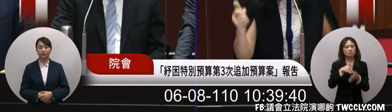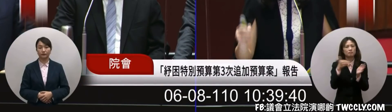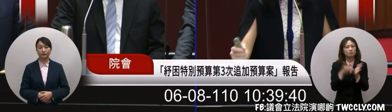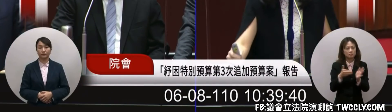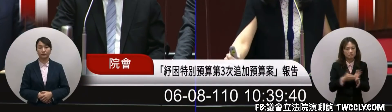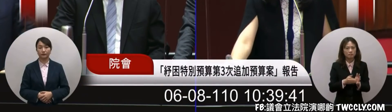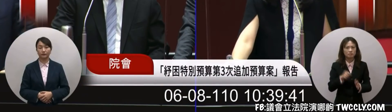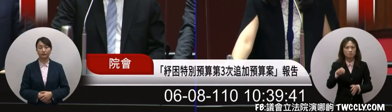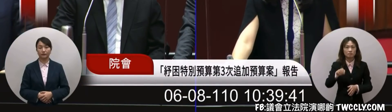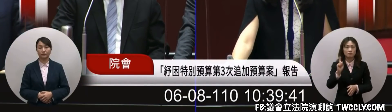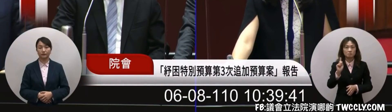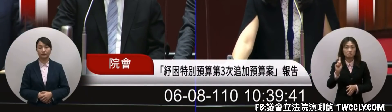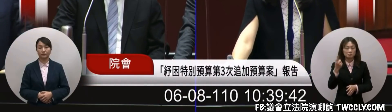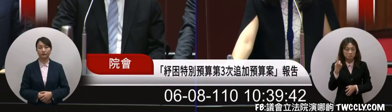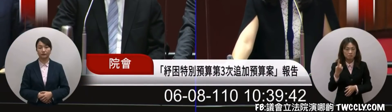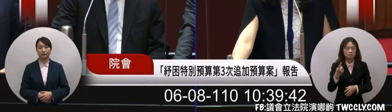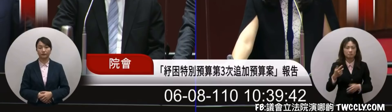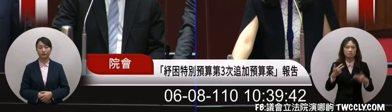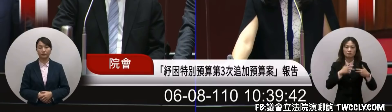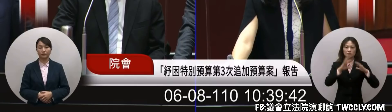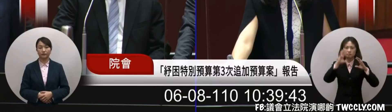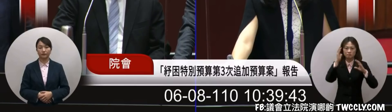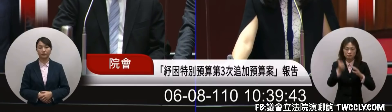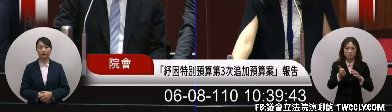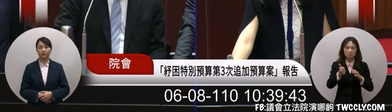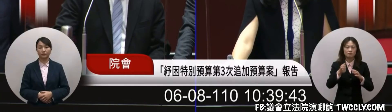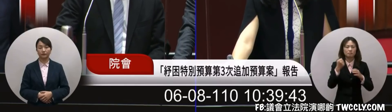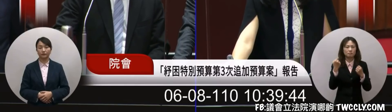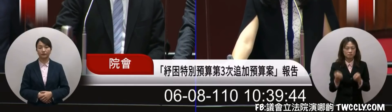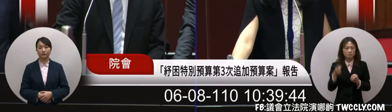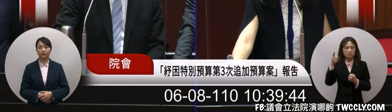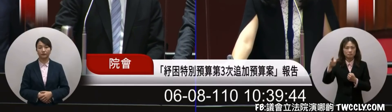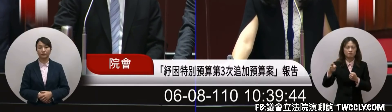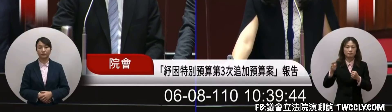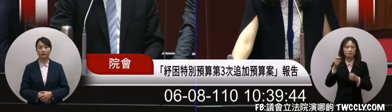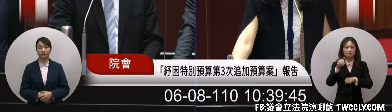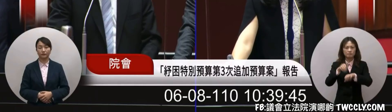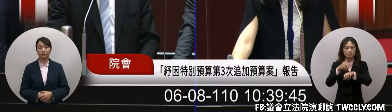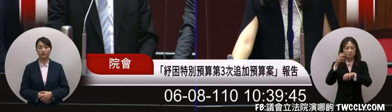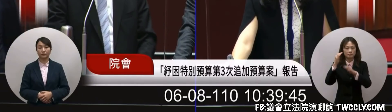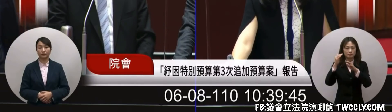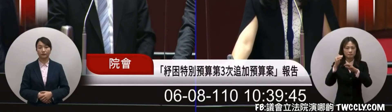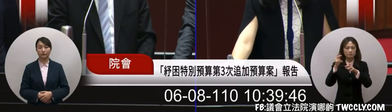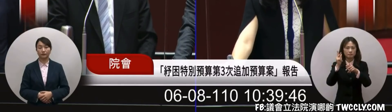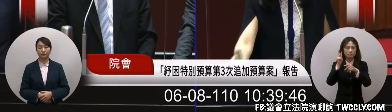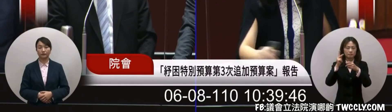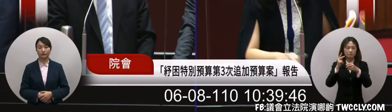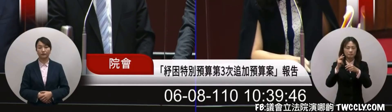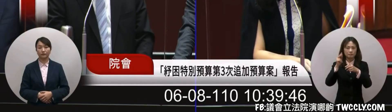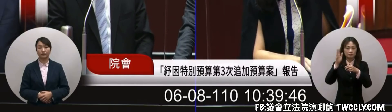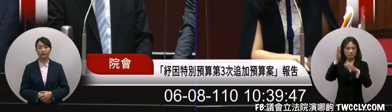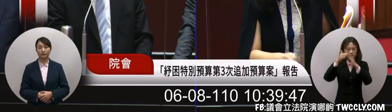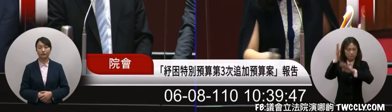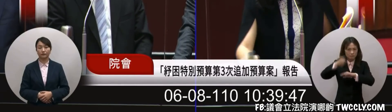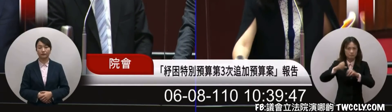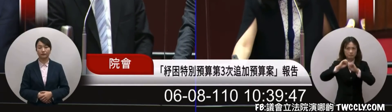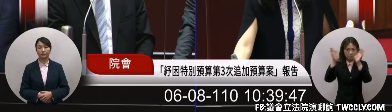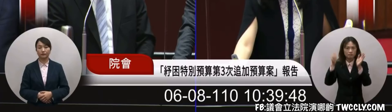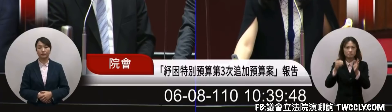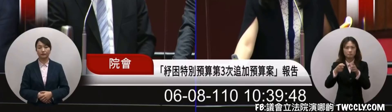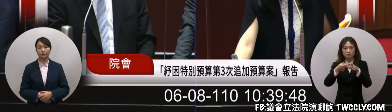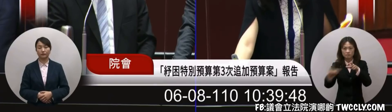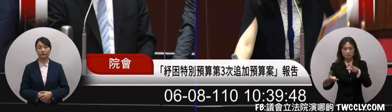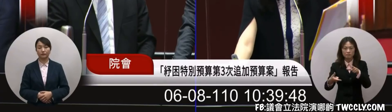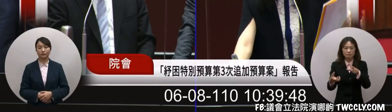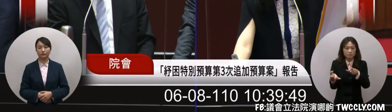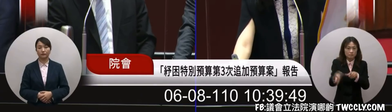然是蔡总统在我们柯文哲市长宣布台北市民免费打疫苗之后，蔡总统还劳驾他半夜的11:40